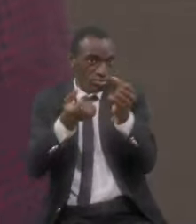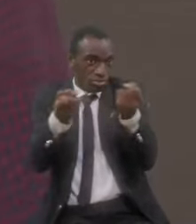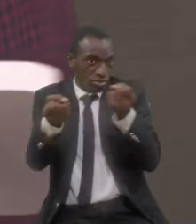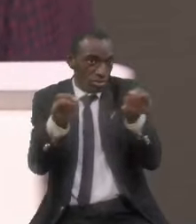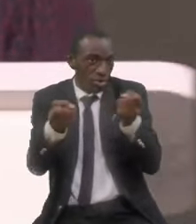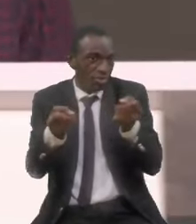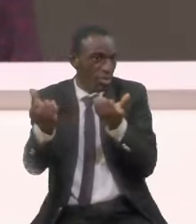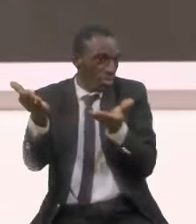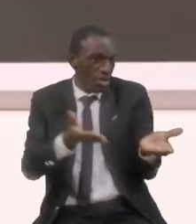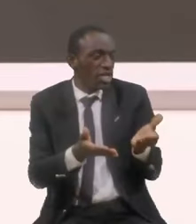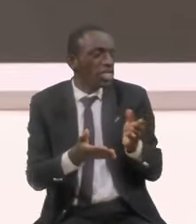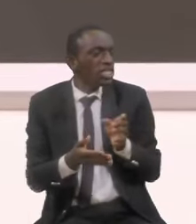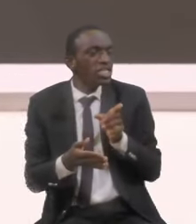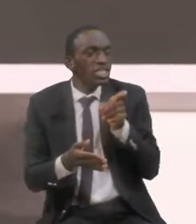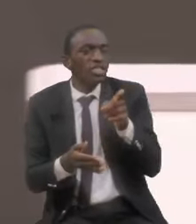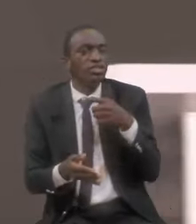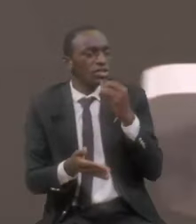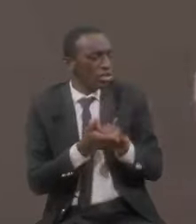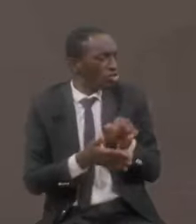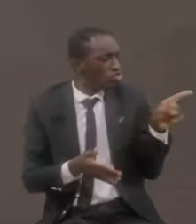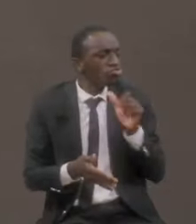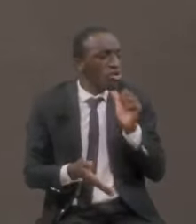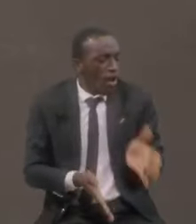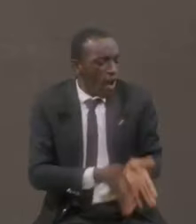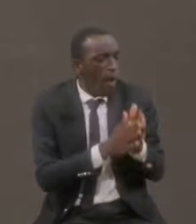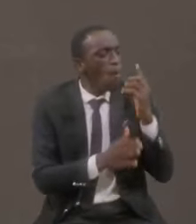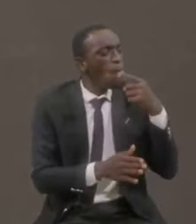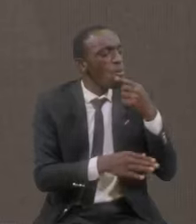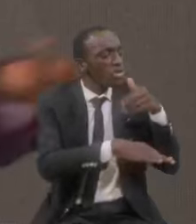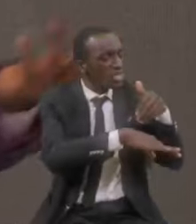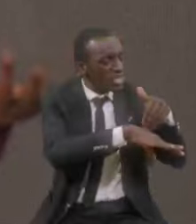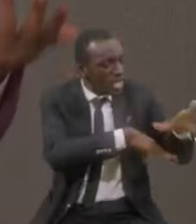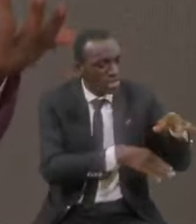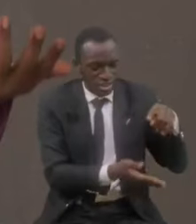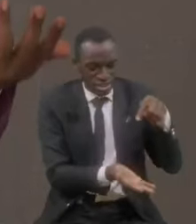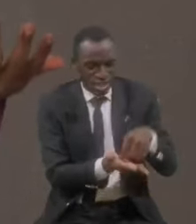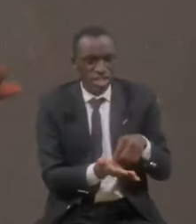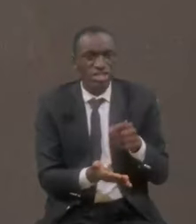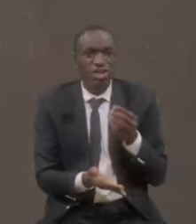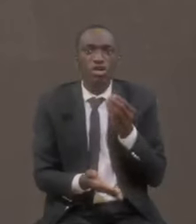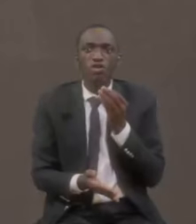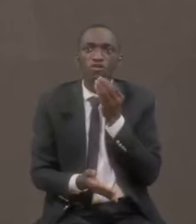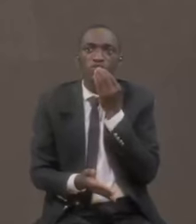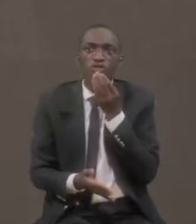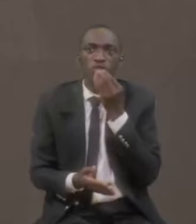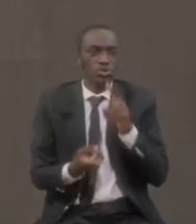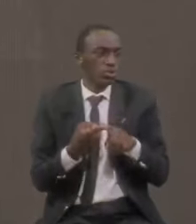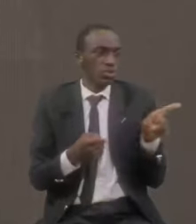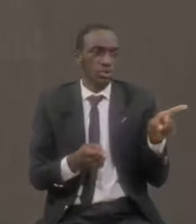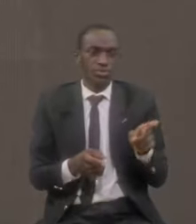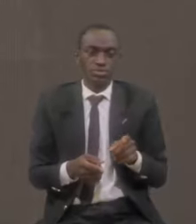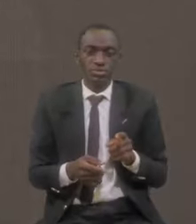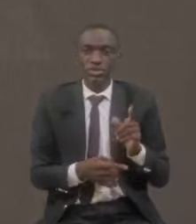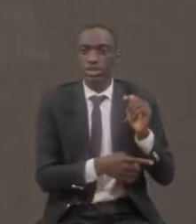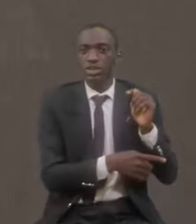Qui a envoyé les provisions? Ah, la femme dit, ça ne